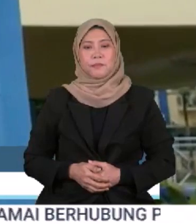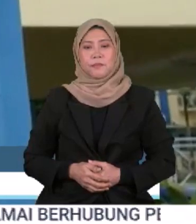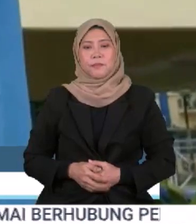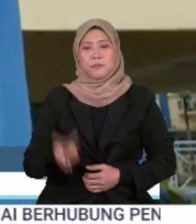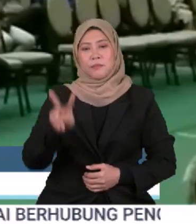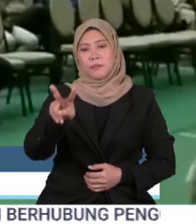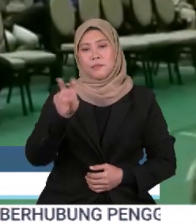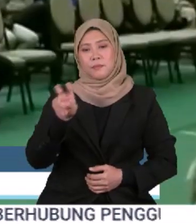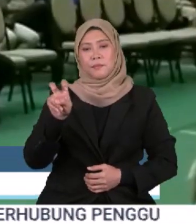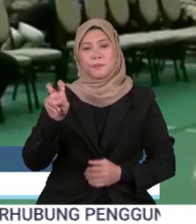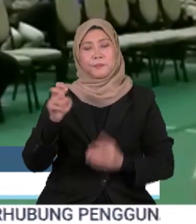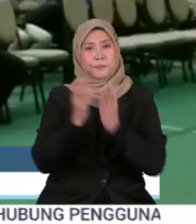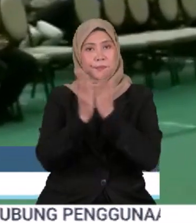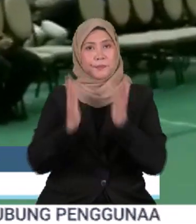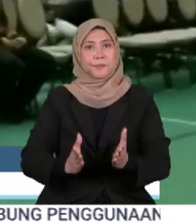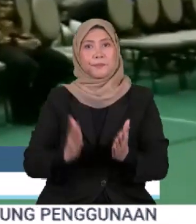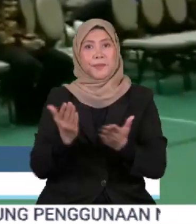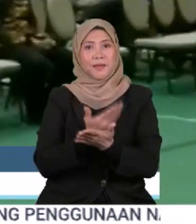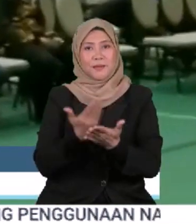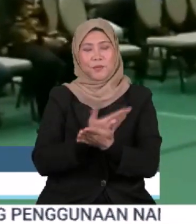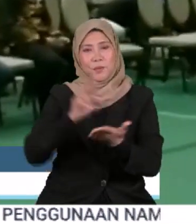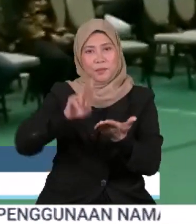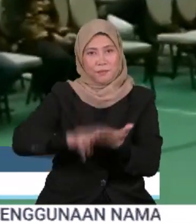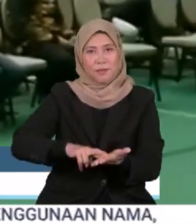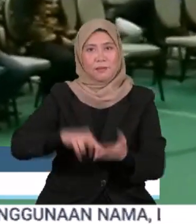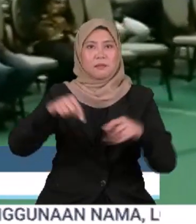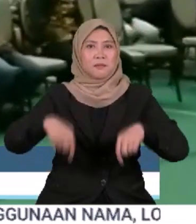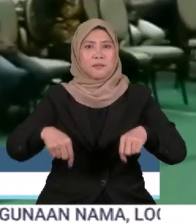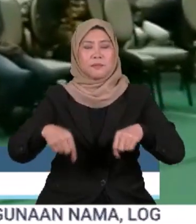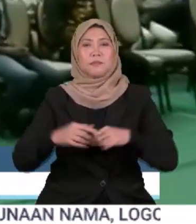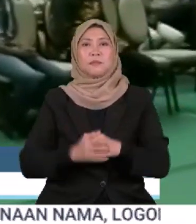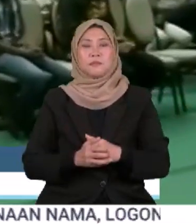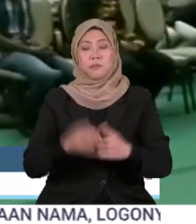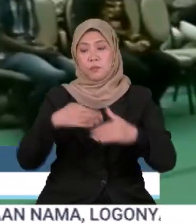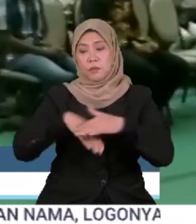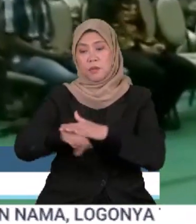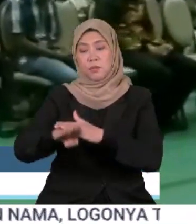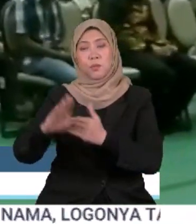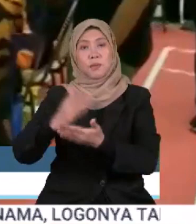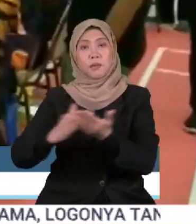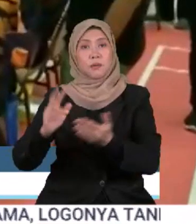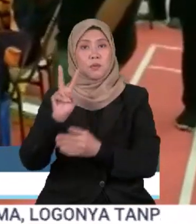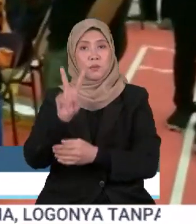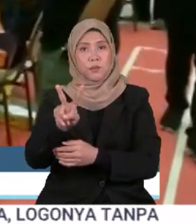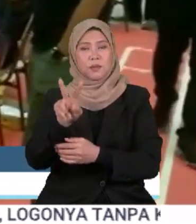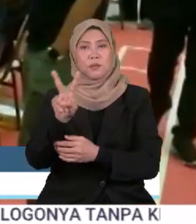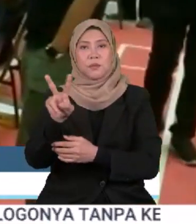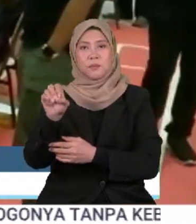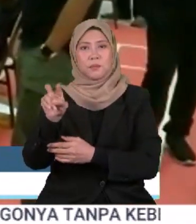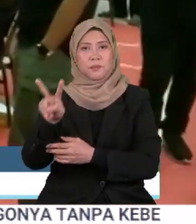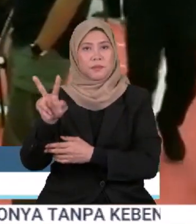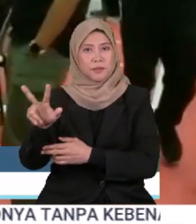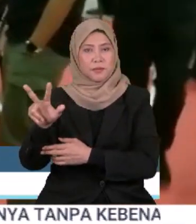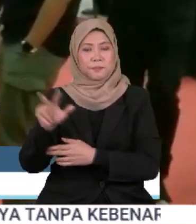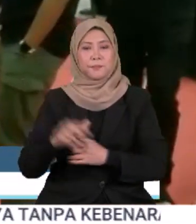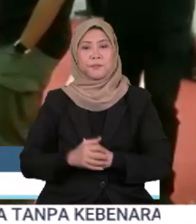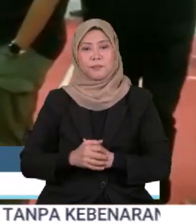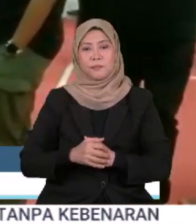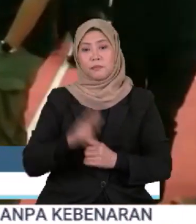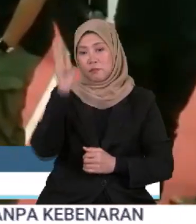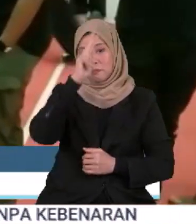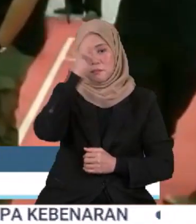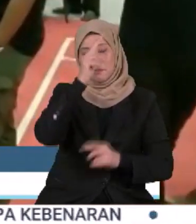seramai 200 pelajar baharu telah mendaftar hari ini bagi kemasukan sesi 2 2023